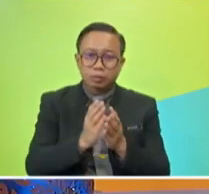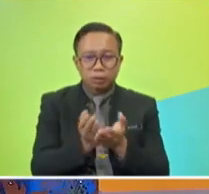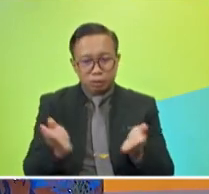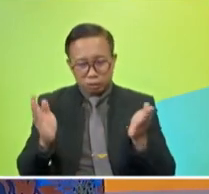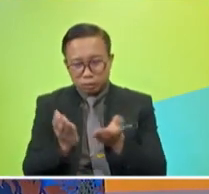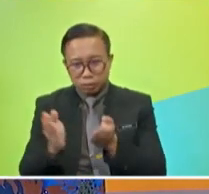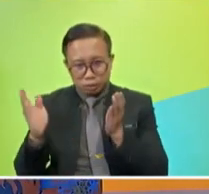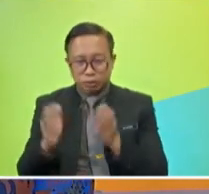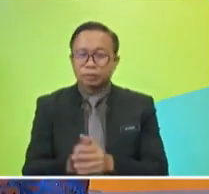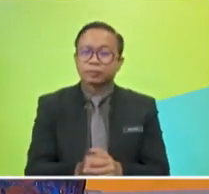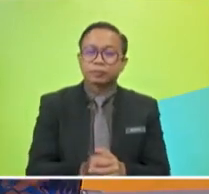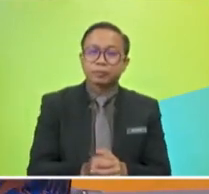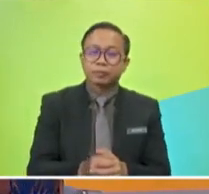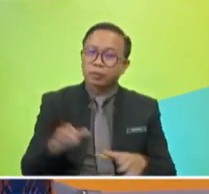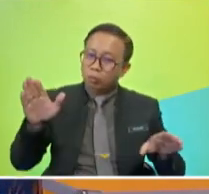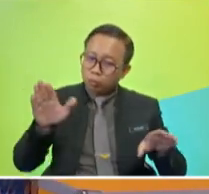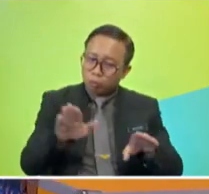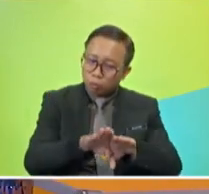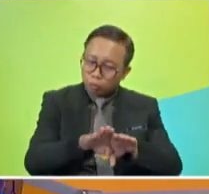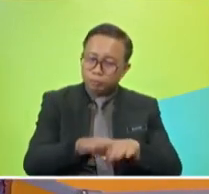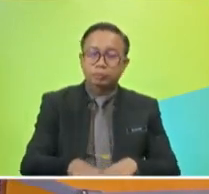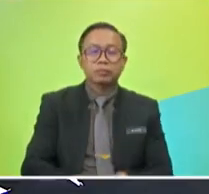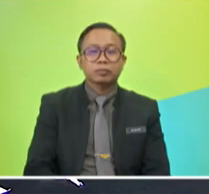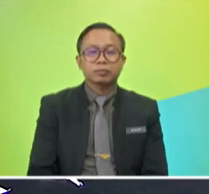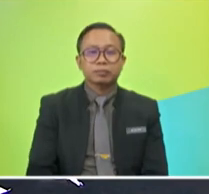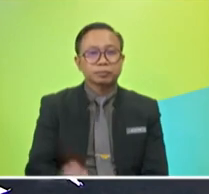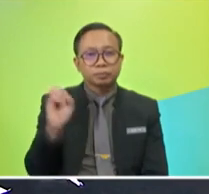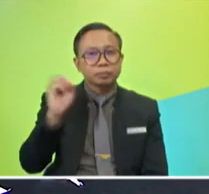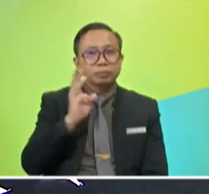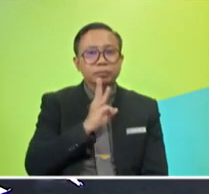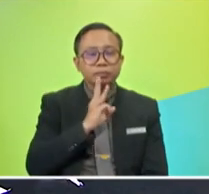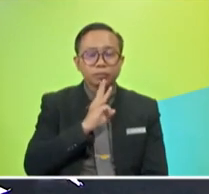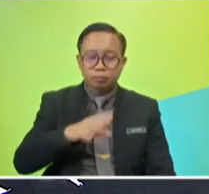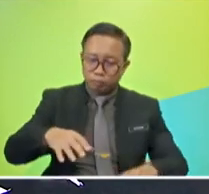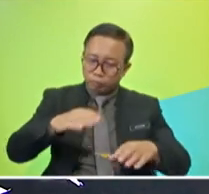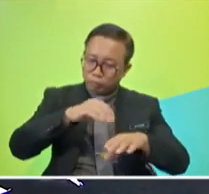pastikan bekas tersebut ditutup tidak ada ayam